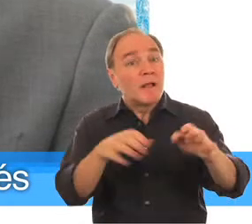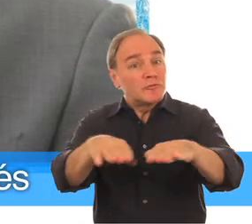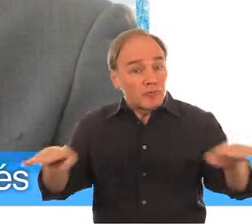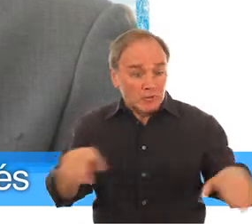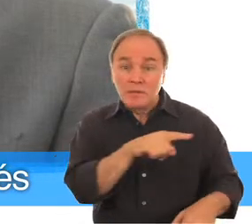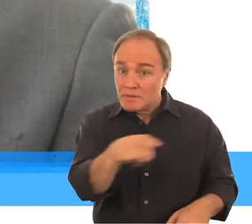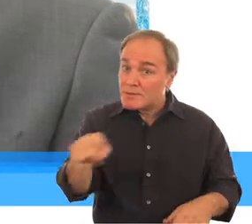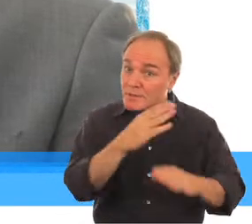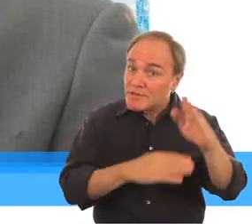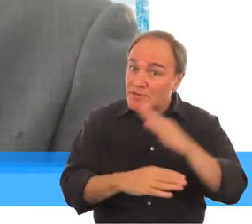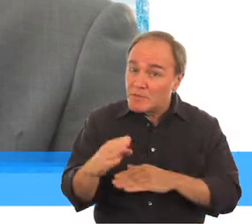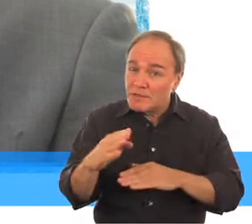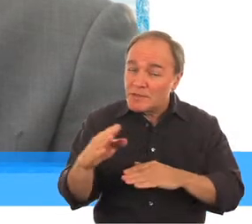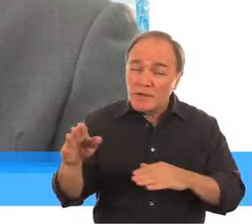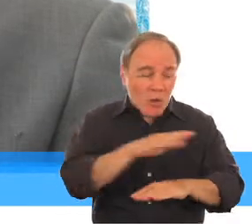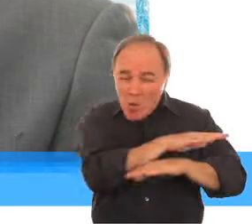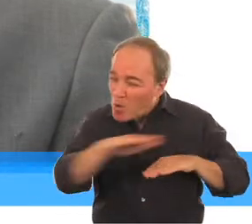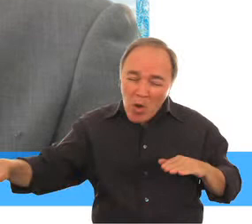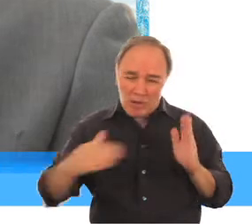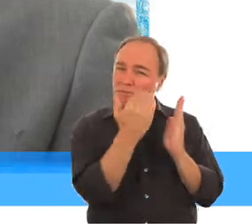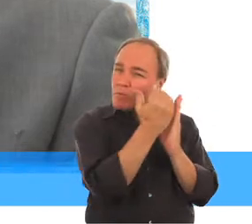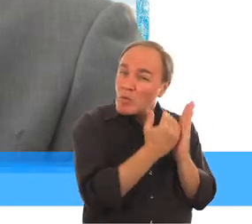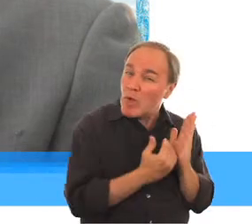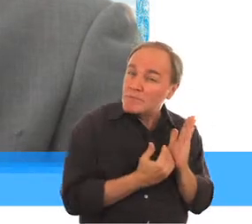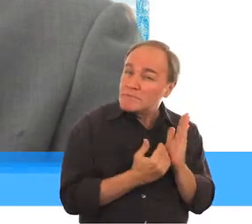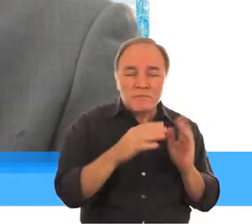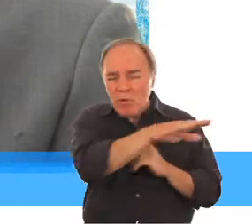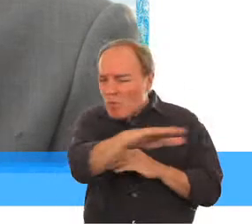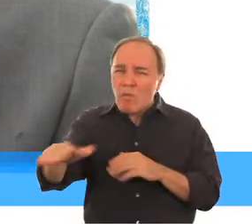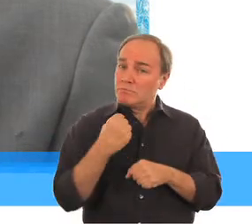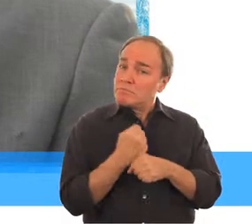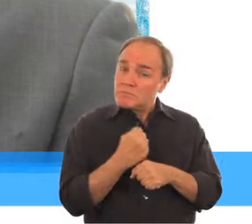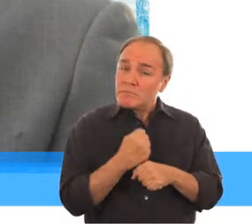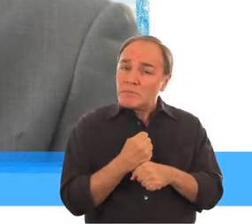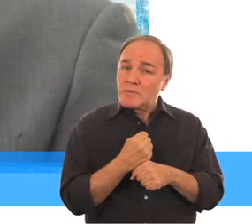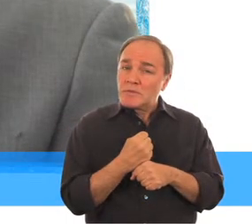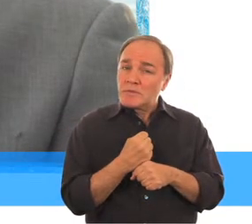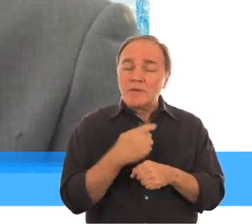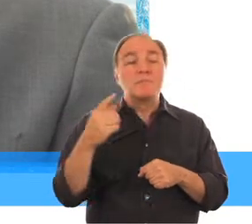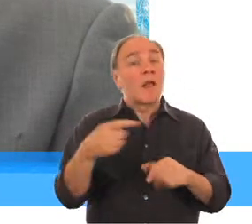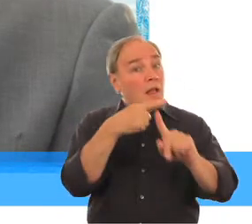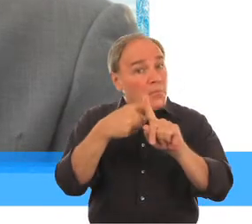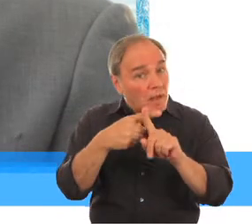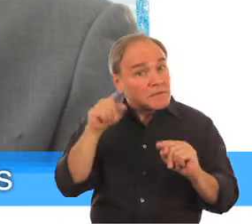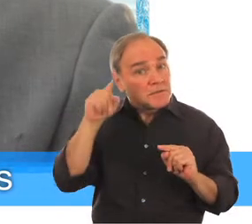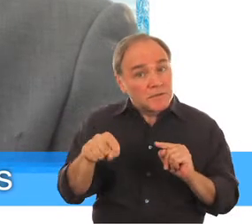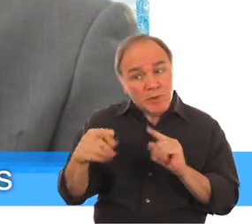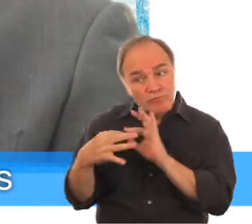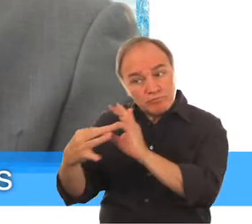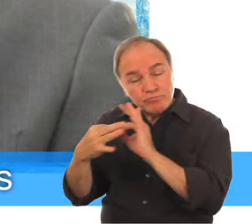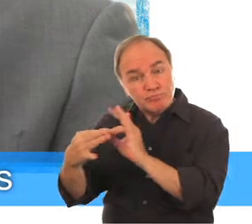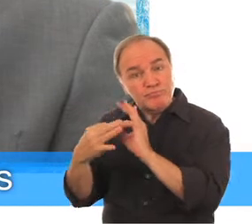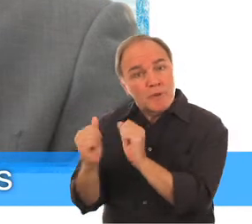handicapés dans toutes nos actions et d'engager des partenariats stratégiques avec tous ceux qui œuvrent à la